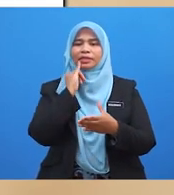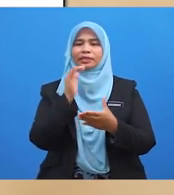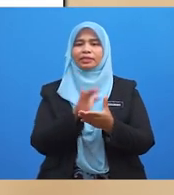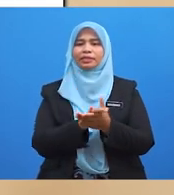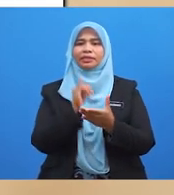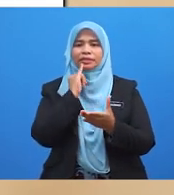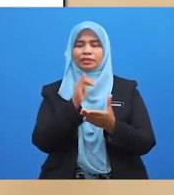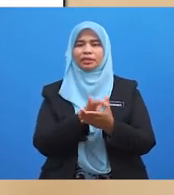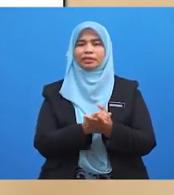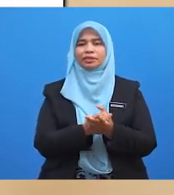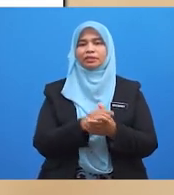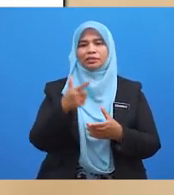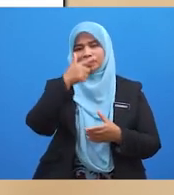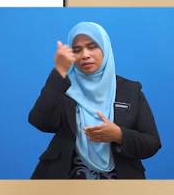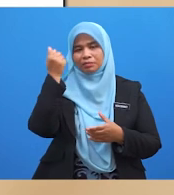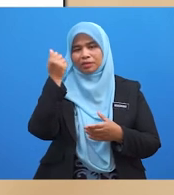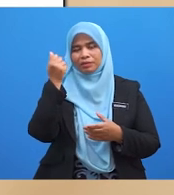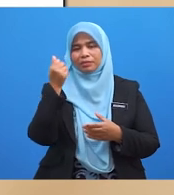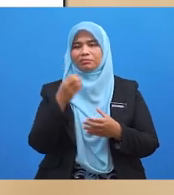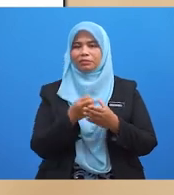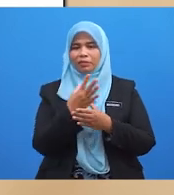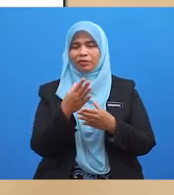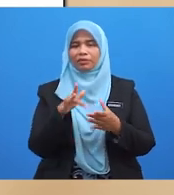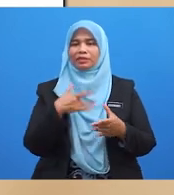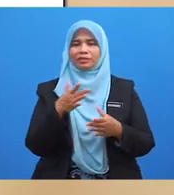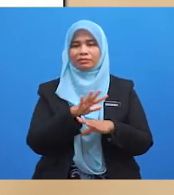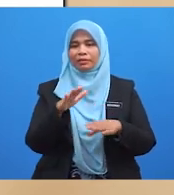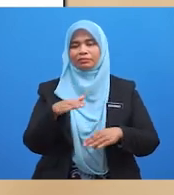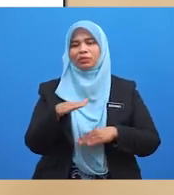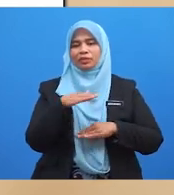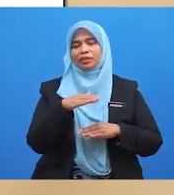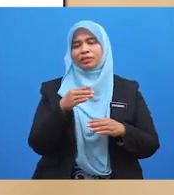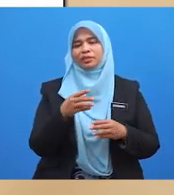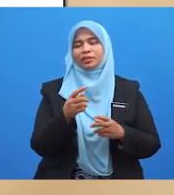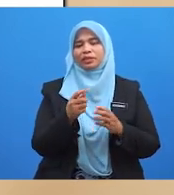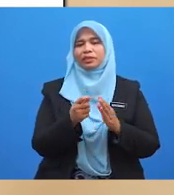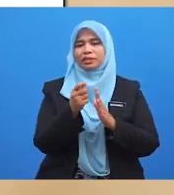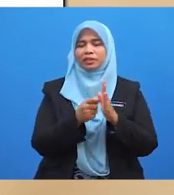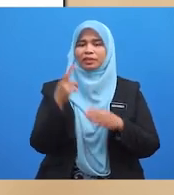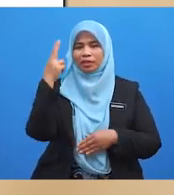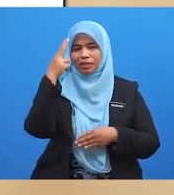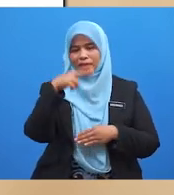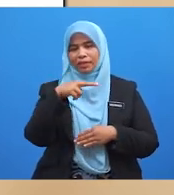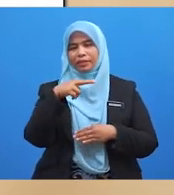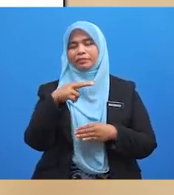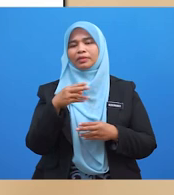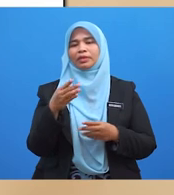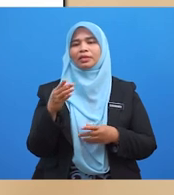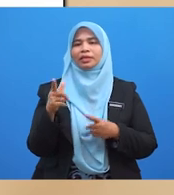isteri-isteri disebabkan timbul rasa tidak puas hati terhadap layanan suami.